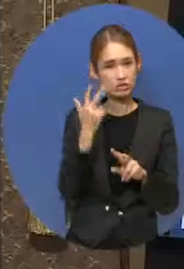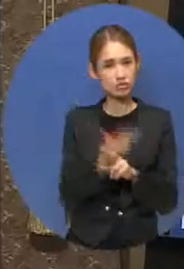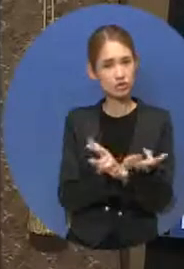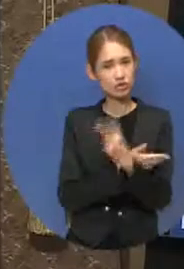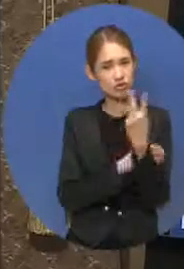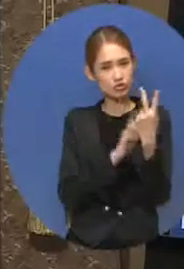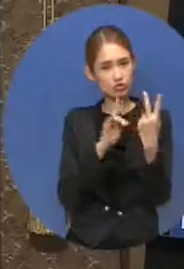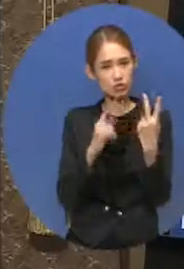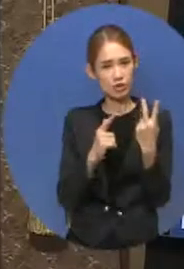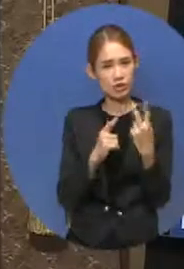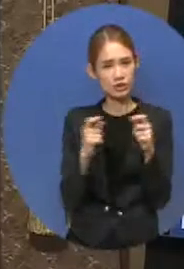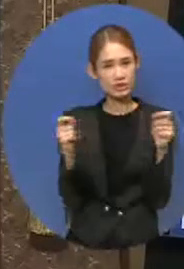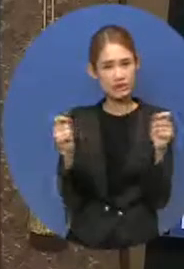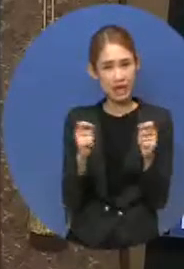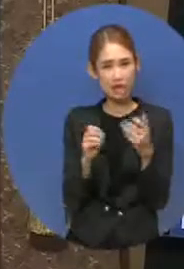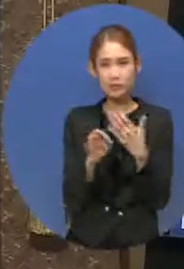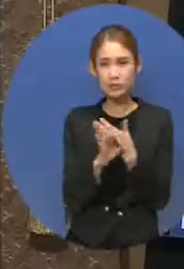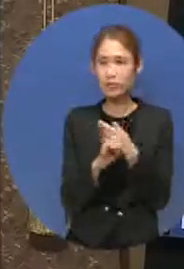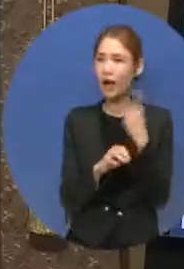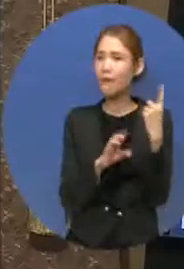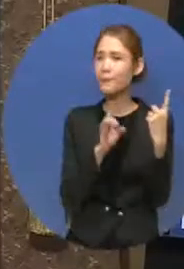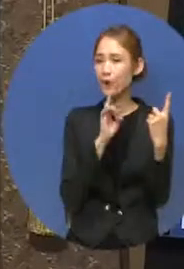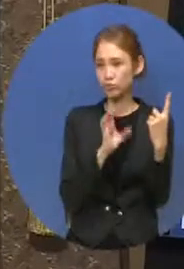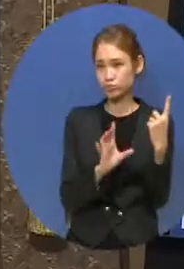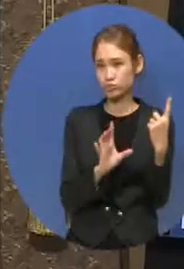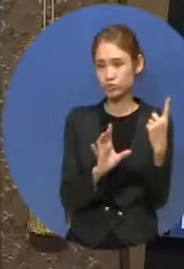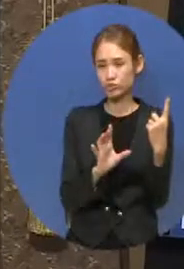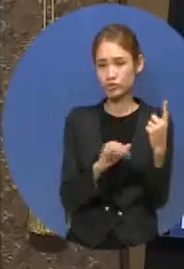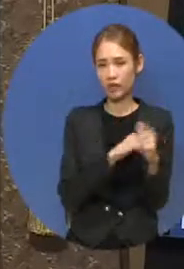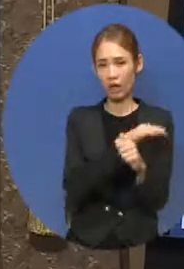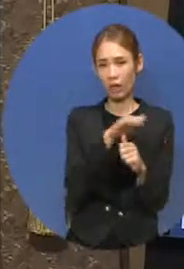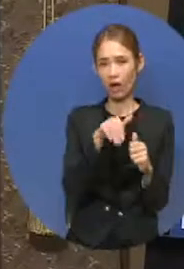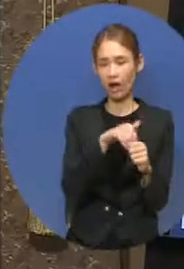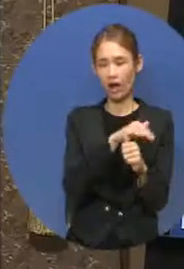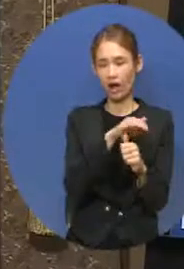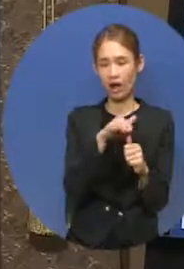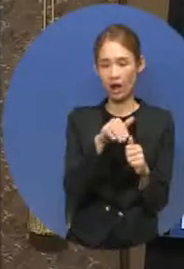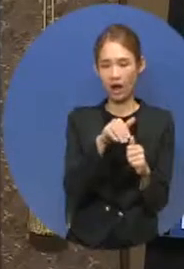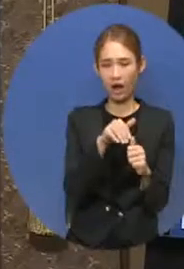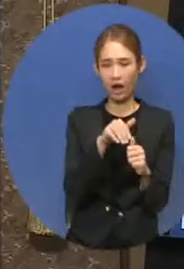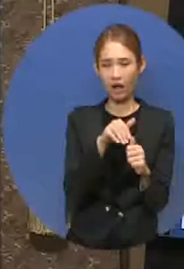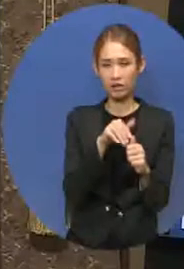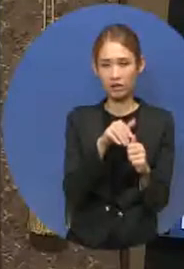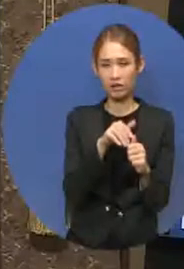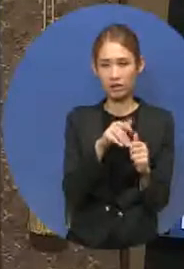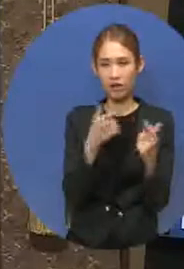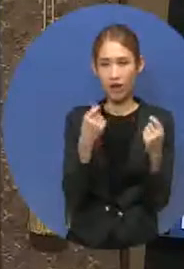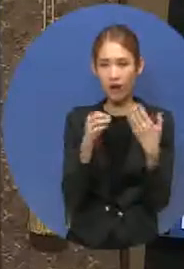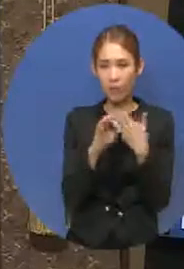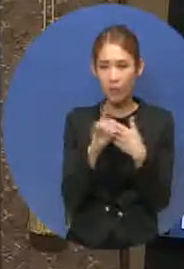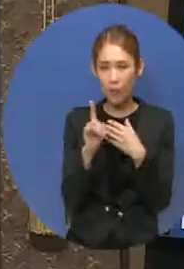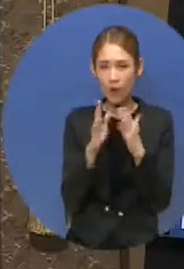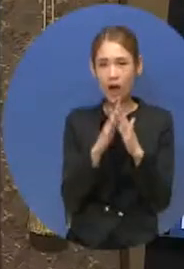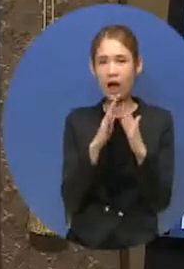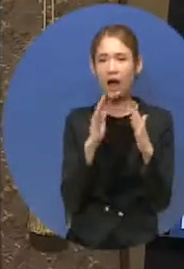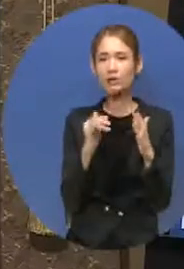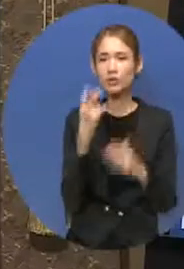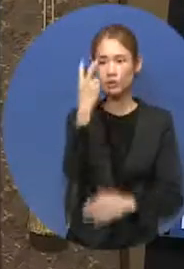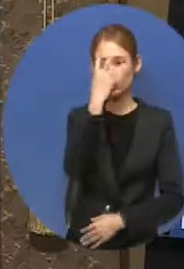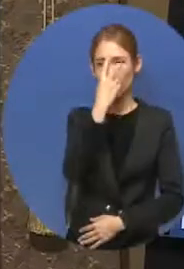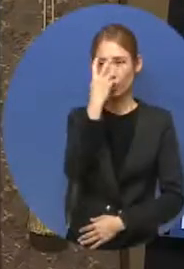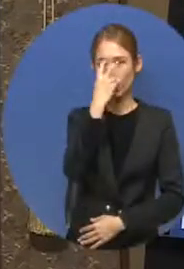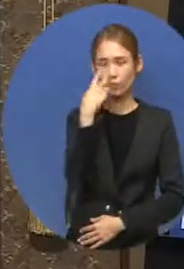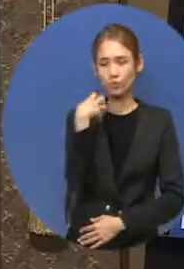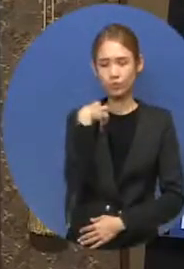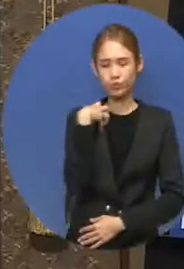혹은 짧게는 한 번밖에 나올 수밖에 없는 상황이 되는 거죠. 그러다 보니까 가족들이 돌보는 비중이